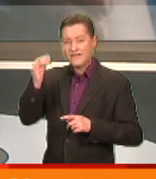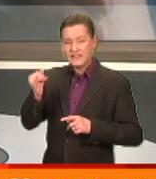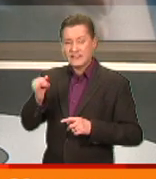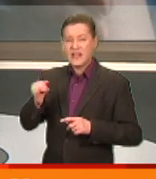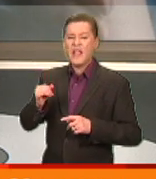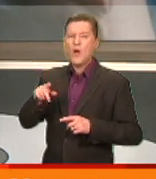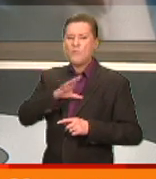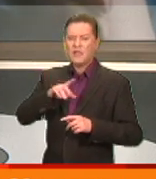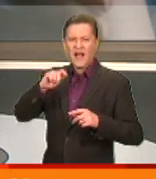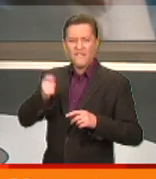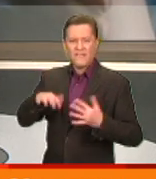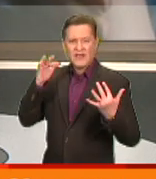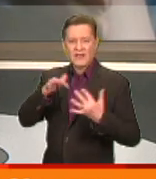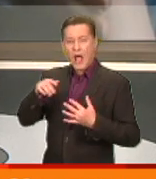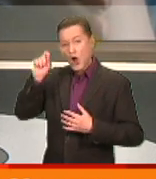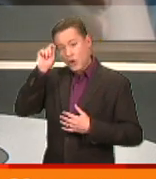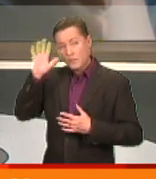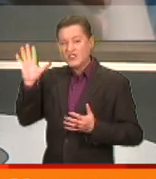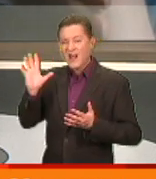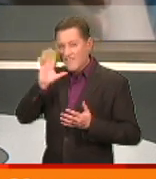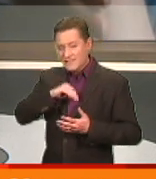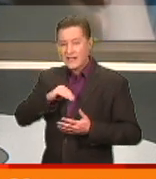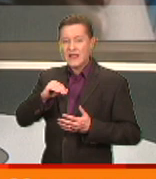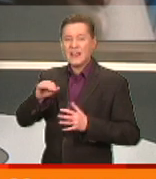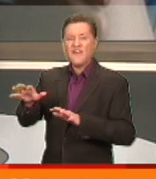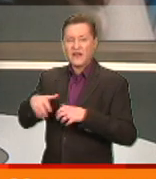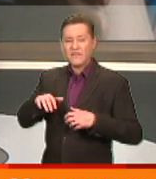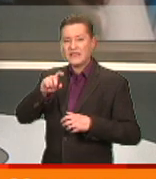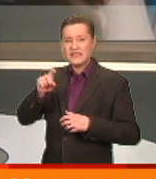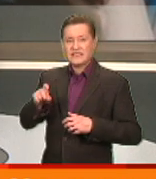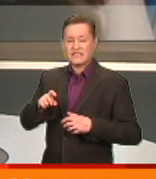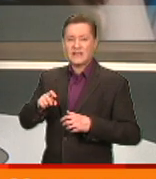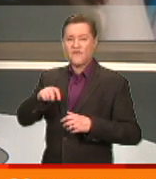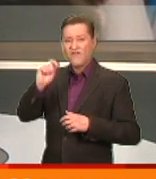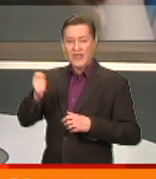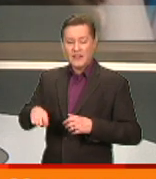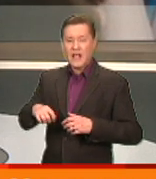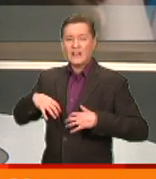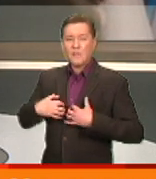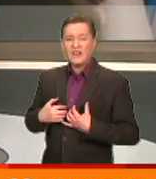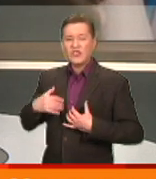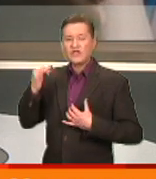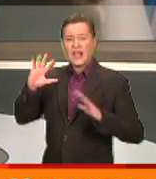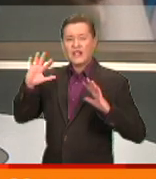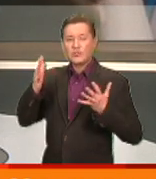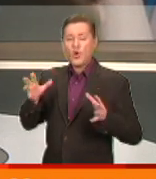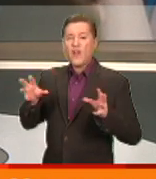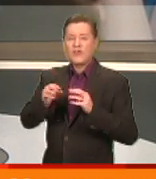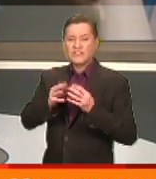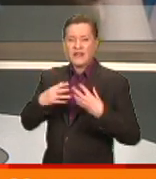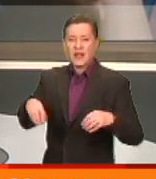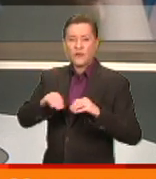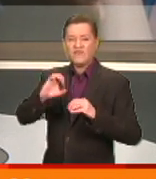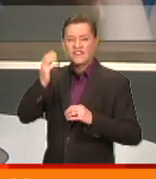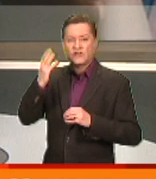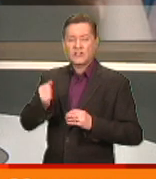насувалася війна, та хлопчика встигли вирвати з її лап. Драматична історія воз'єднання родини в Сполучених